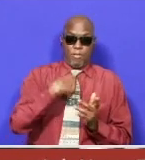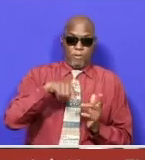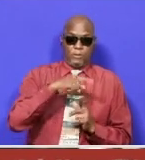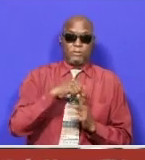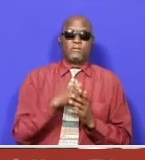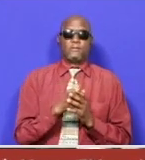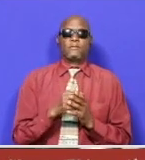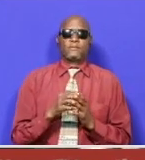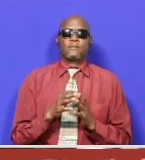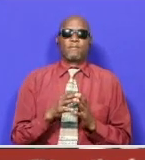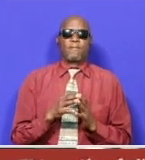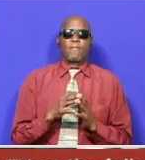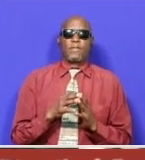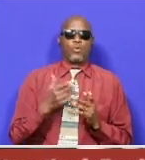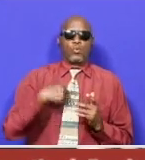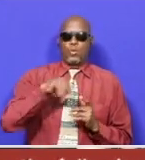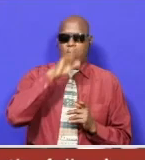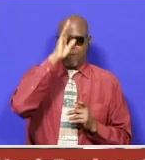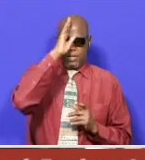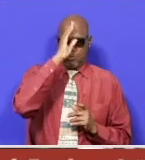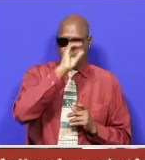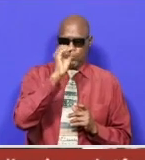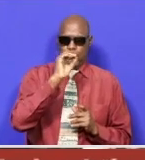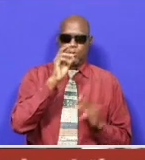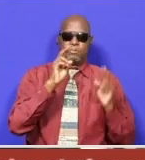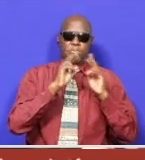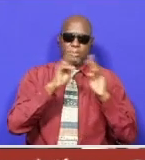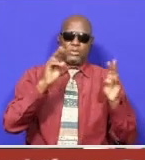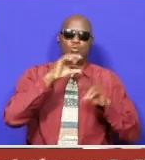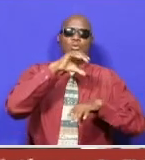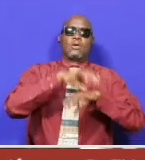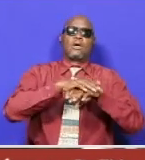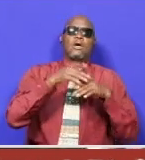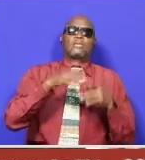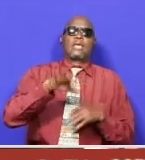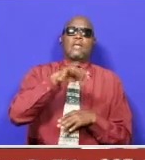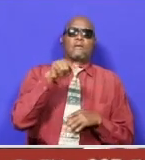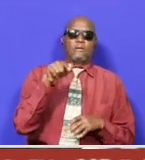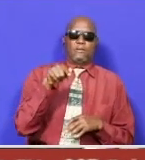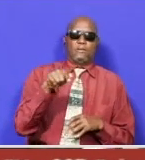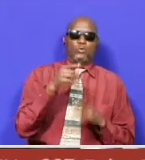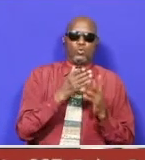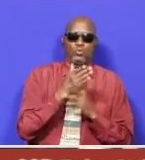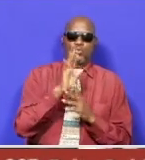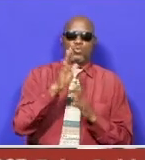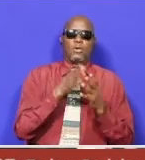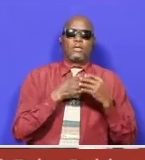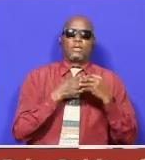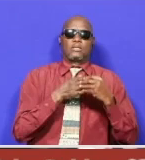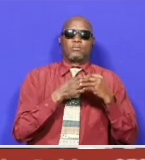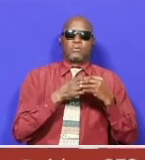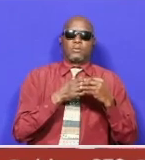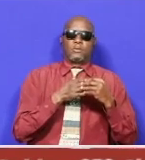hatuna shaka kwamba amani itapatikana katika sehemu hii kupitia kwa uongozi wako Bishop